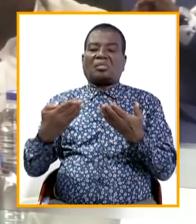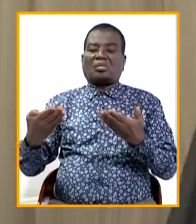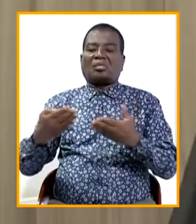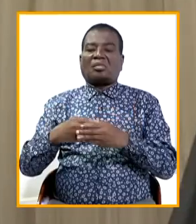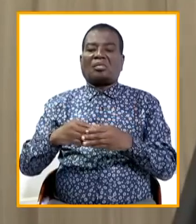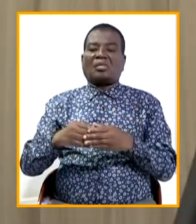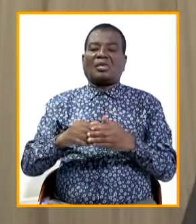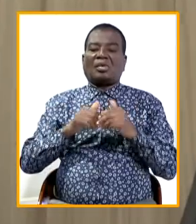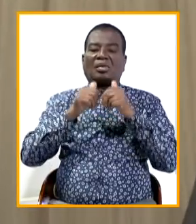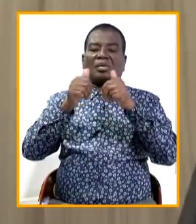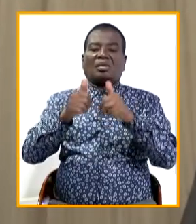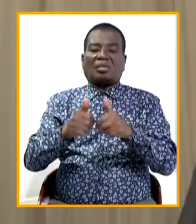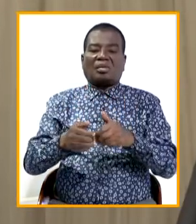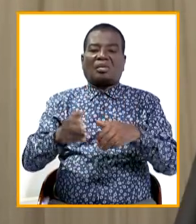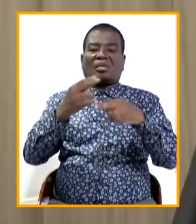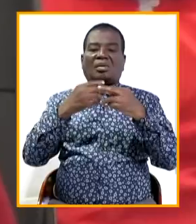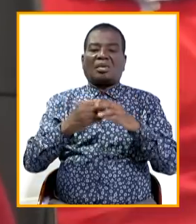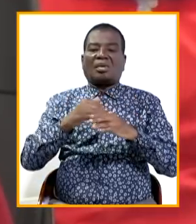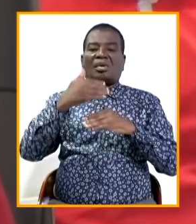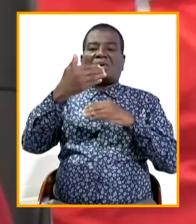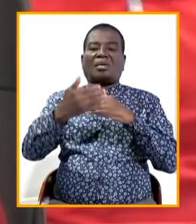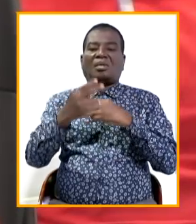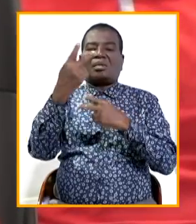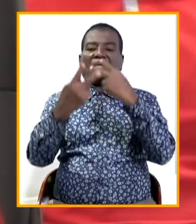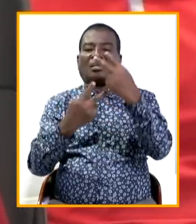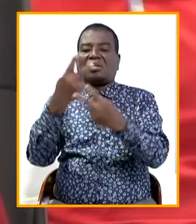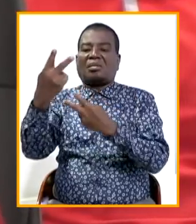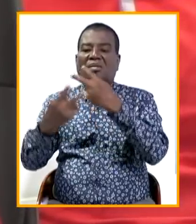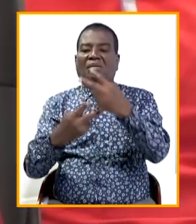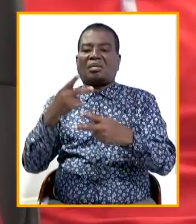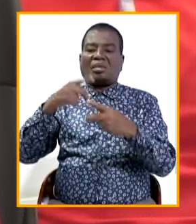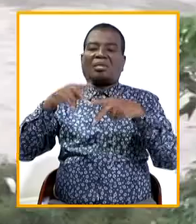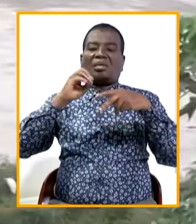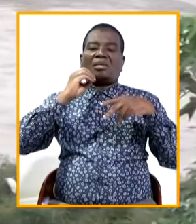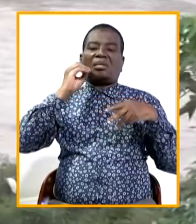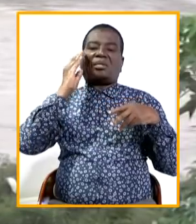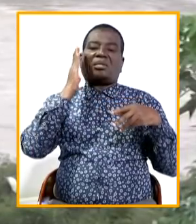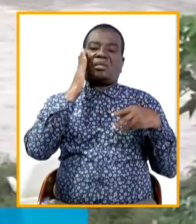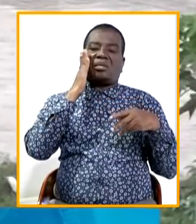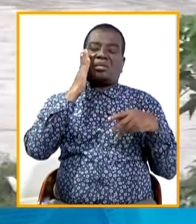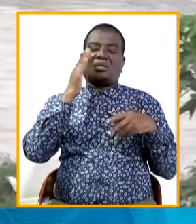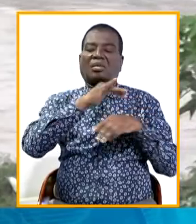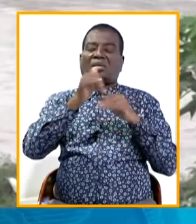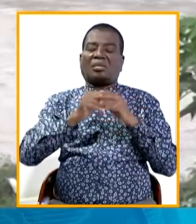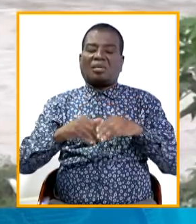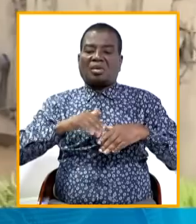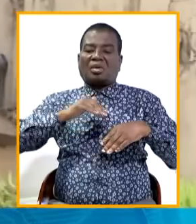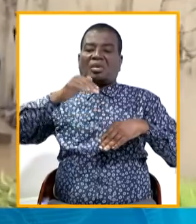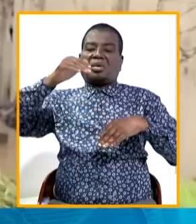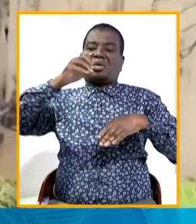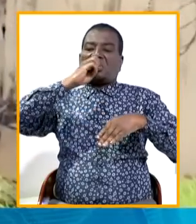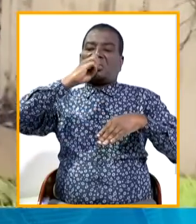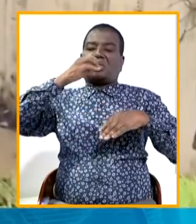dons aux victimes interviennent après une visite de la ministre Belmondogo à leur domicile. Ces inondations qui ont causé de nombreux